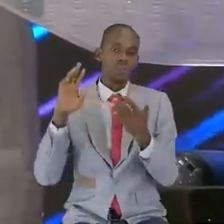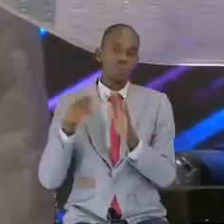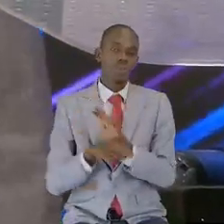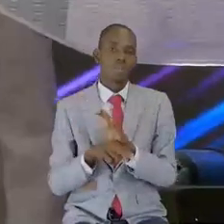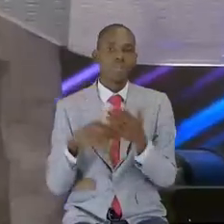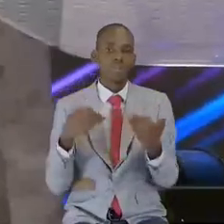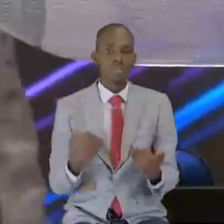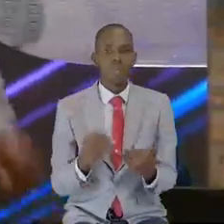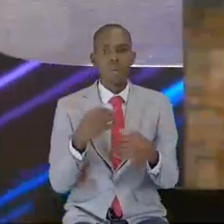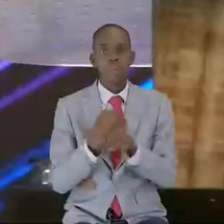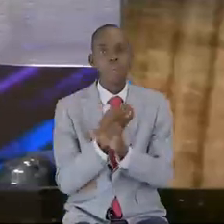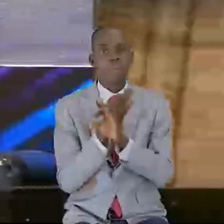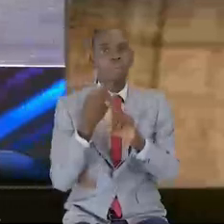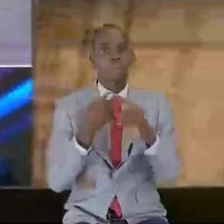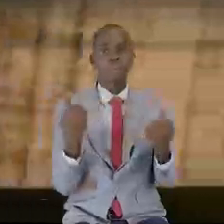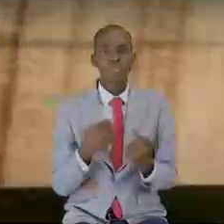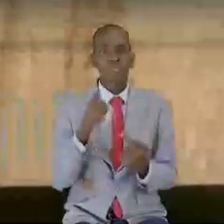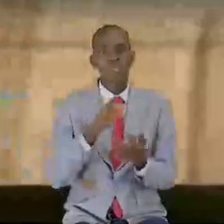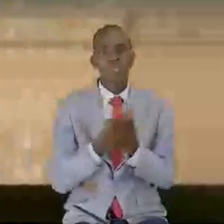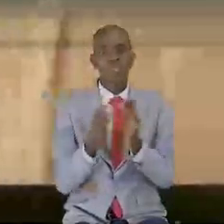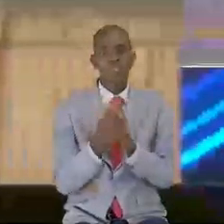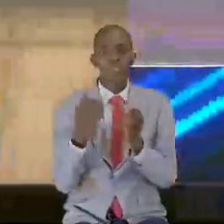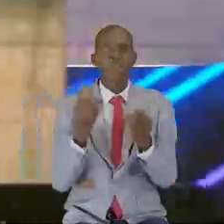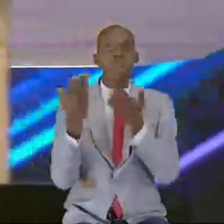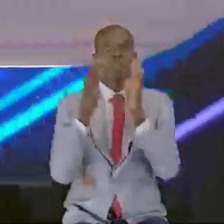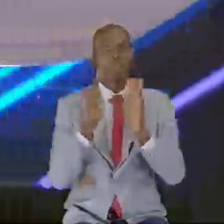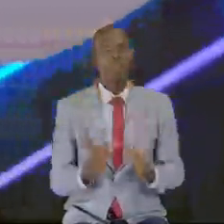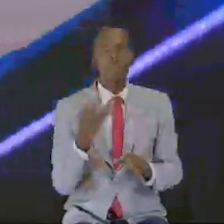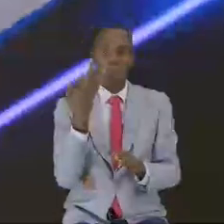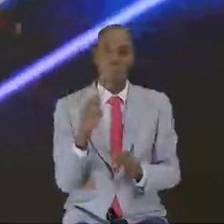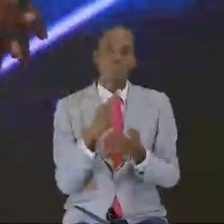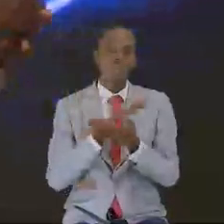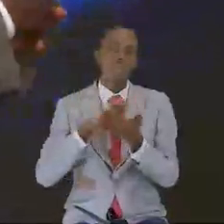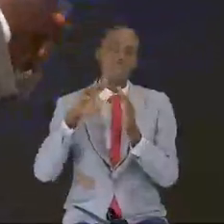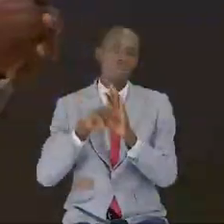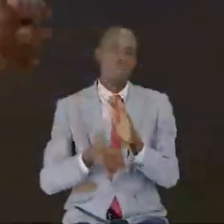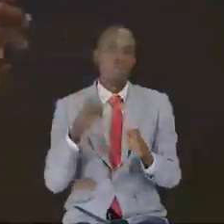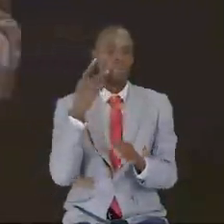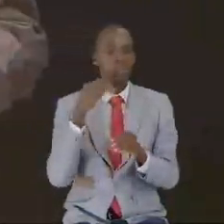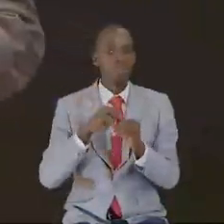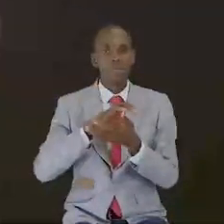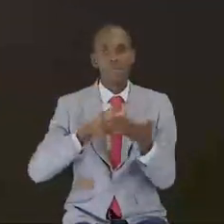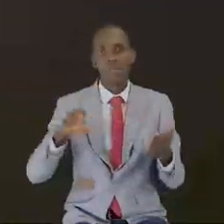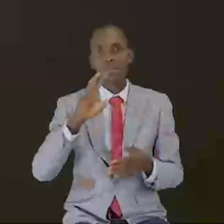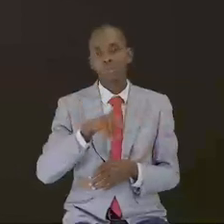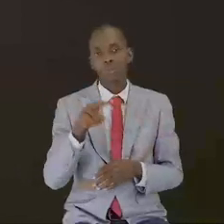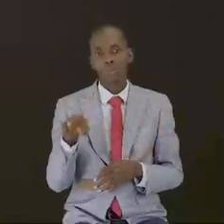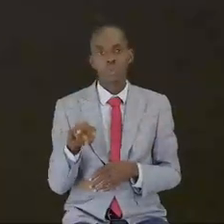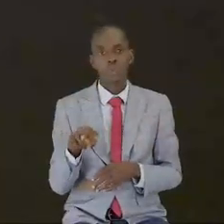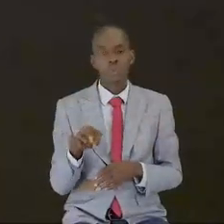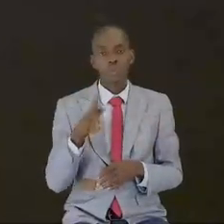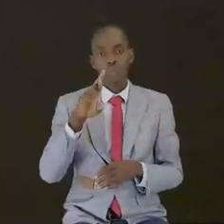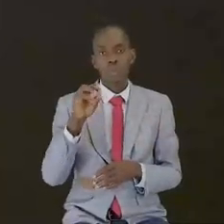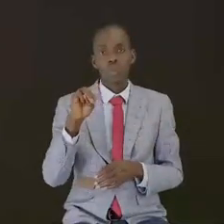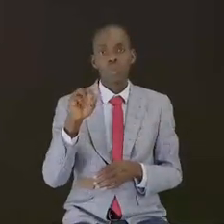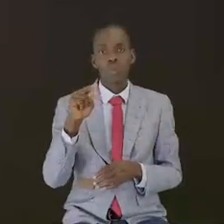péché. Vous êtes devenu esclave serviteur de la justice. Voyez le verset 22. Dans le verset